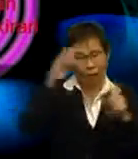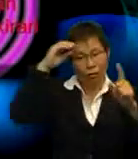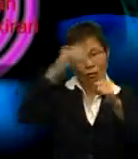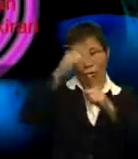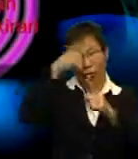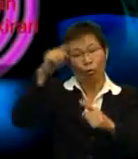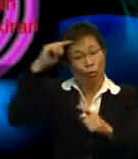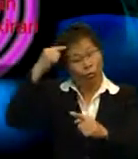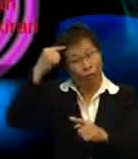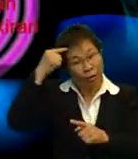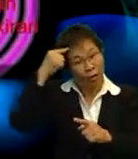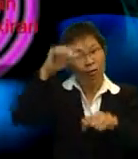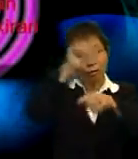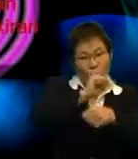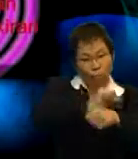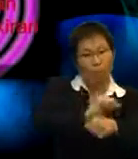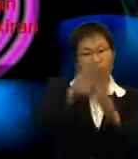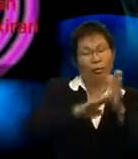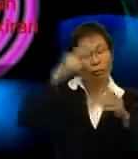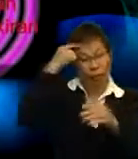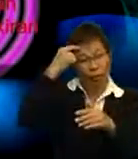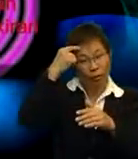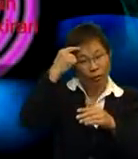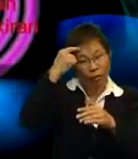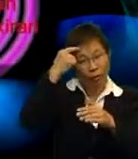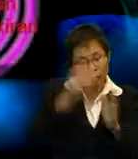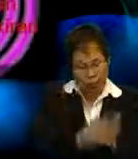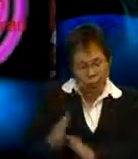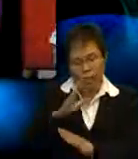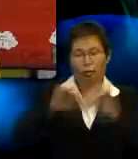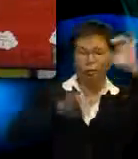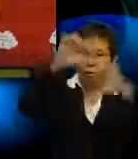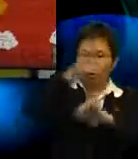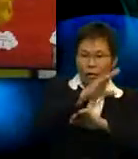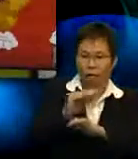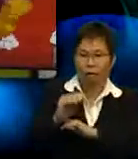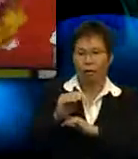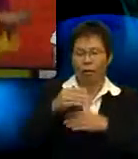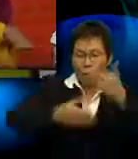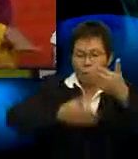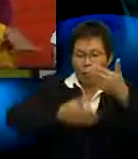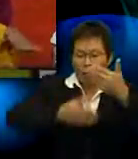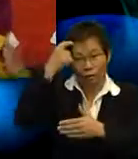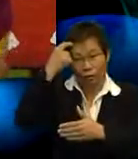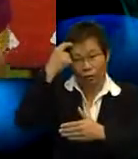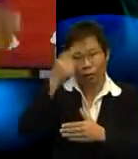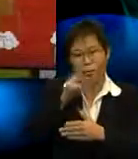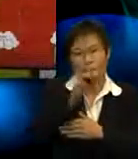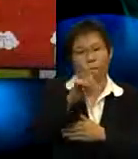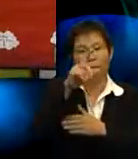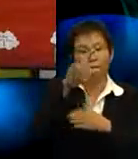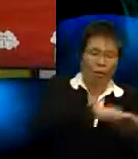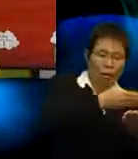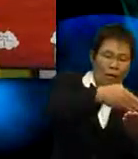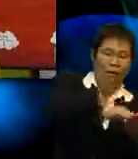berfikir, tugasan berfikir, menyusun dan menilai proses fikiran. Melodi pula digunakan kerana